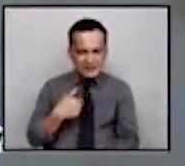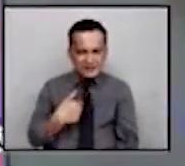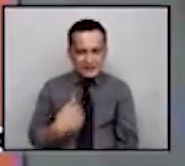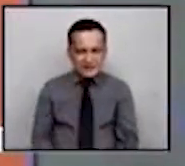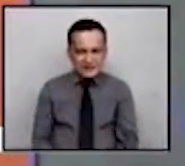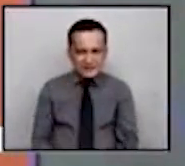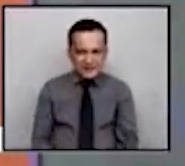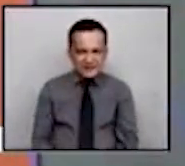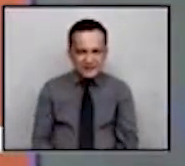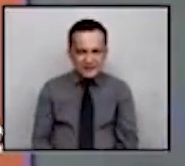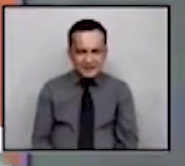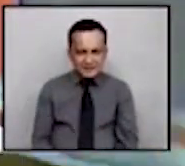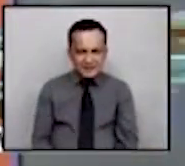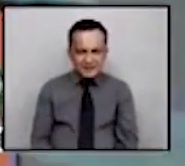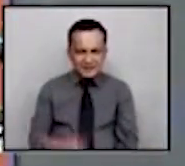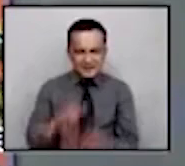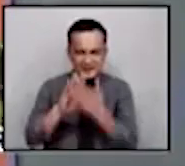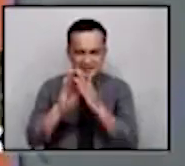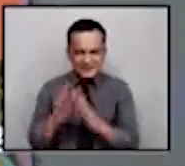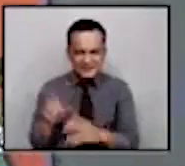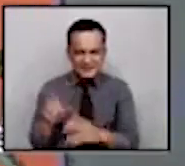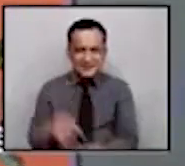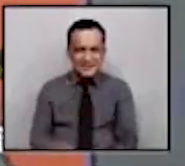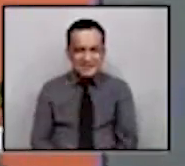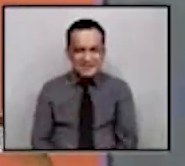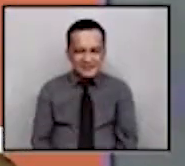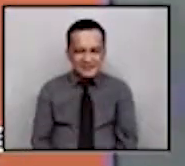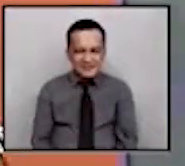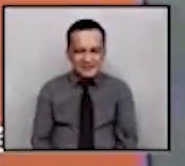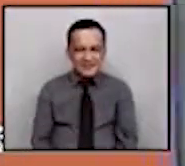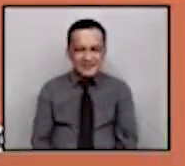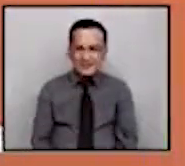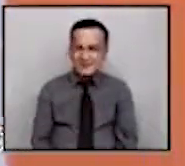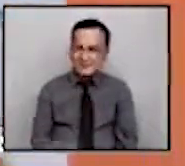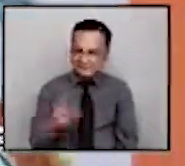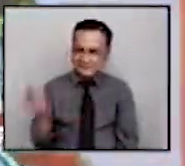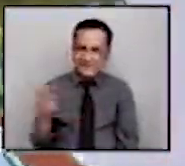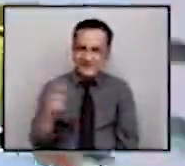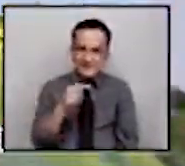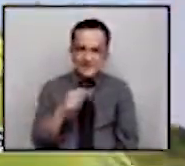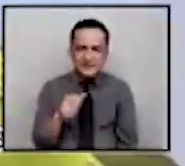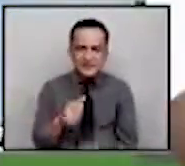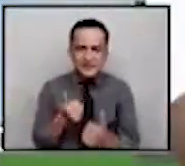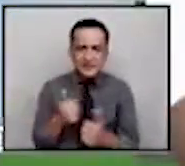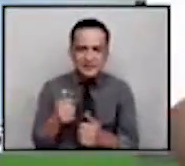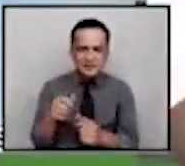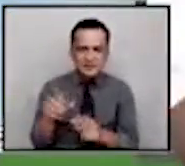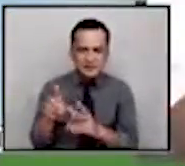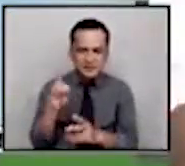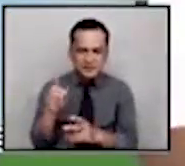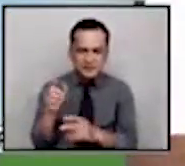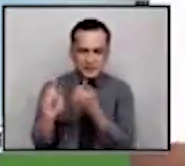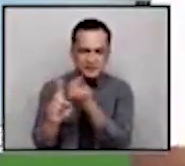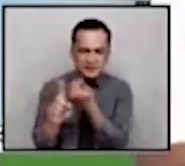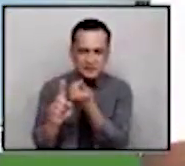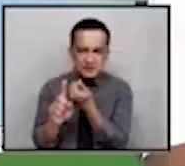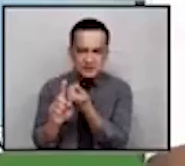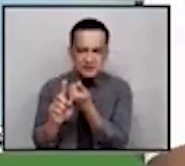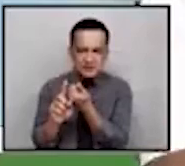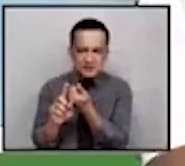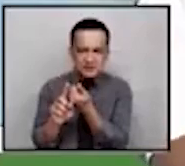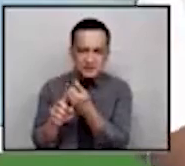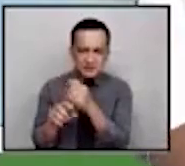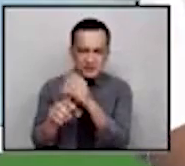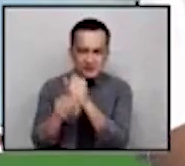Pwede. Pwede. Sir, paano mo, kailan mo na-discover sarili mo na, kailan mo nahiligan